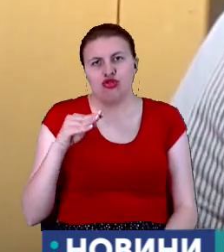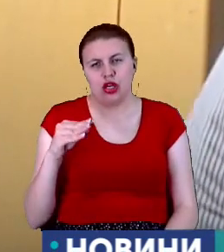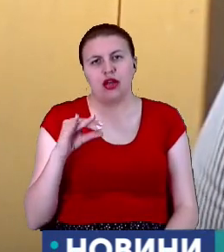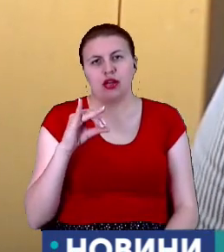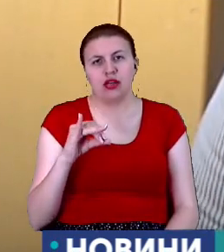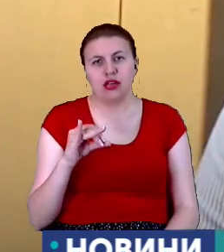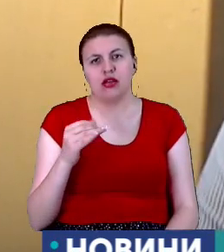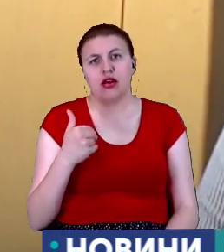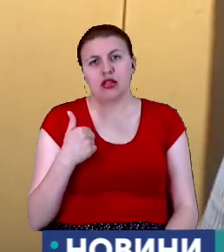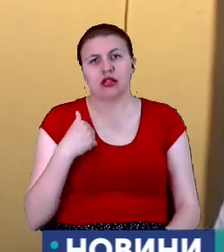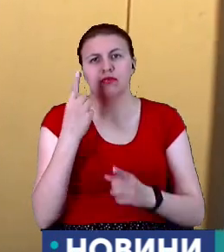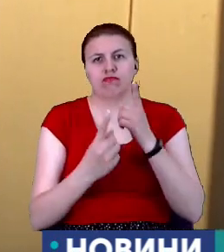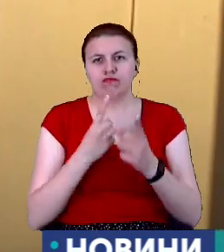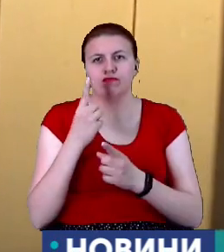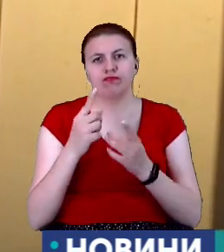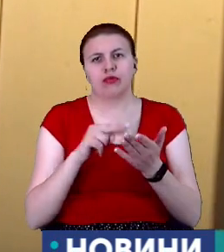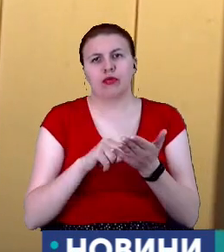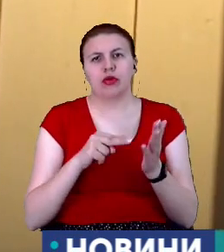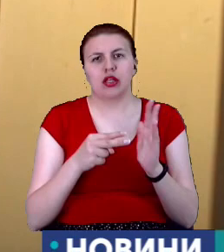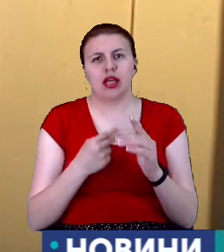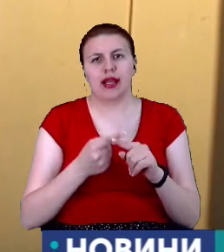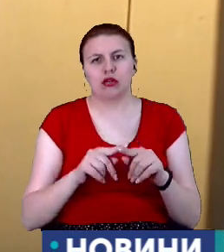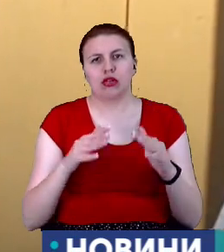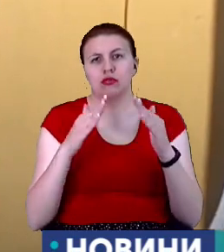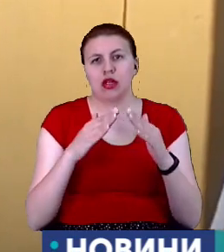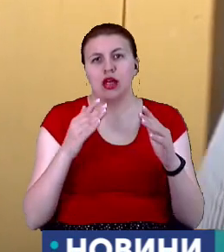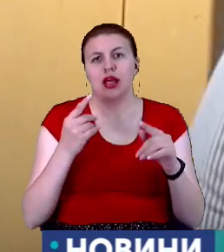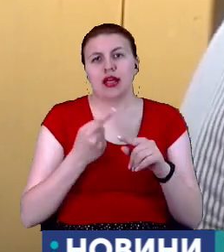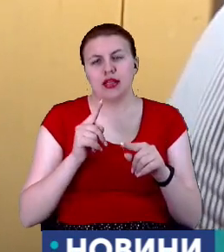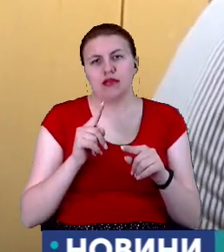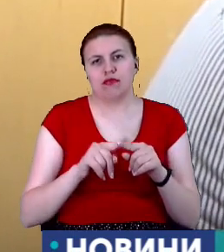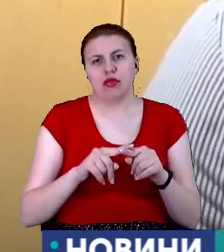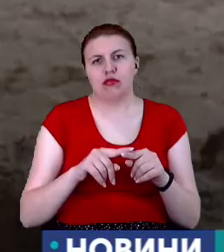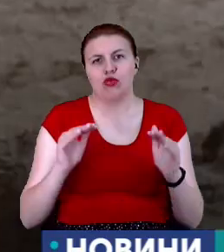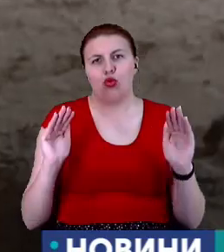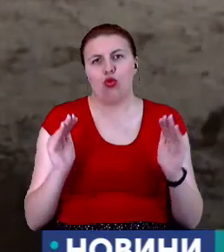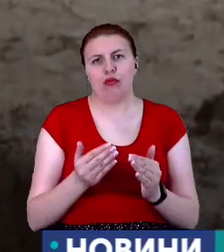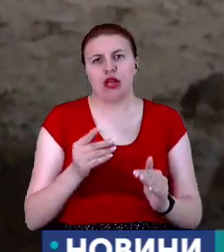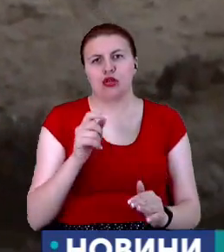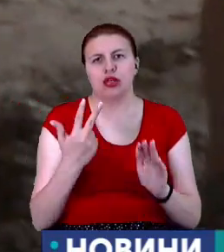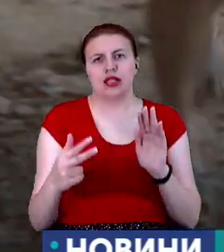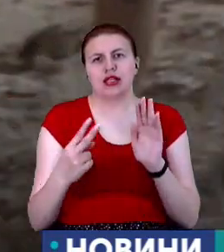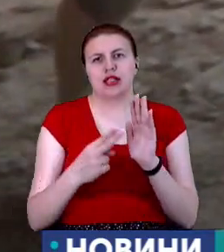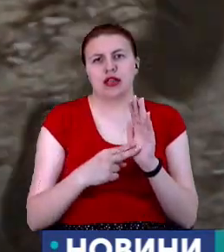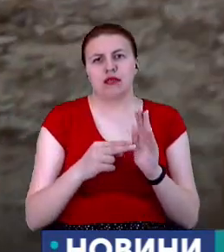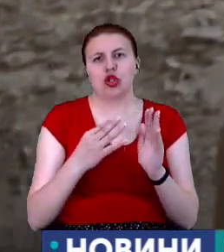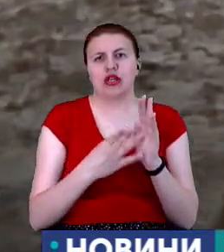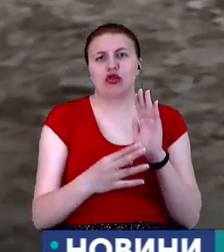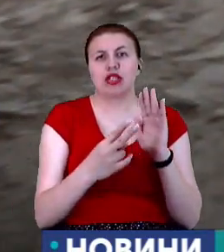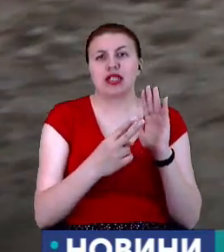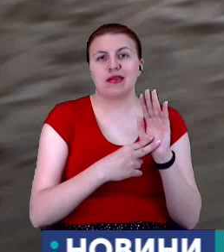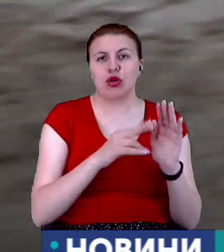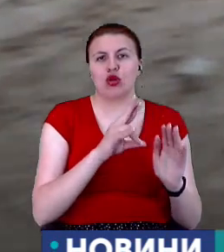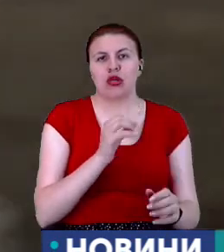хотим перепланировать данный объект и уменьшить количество квартир со 137 до 97, но сделать их